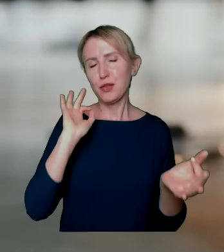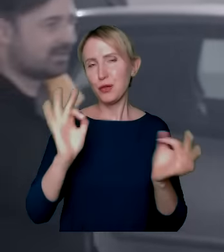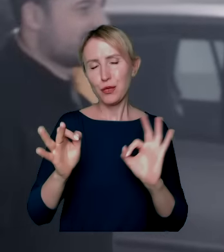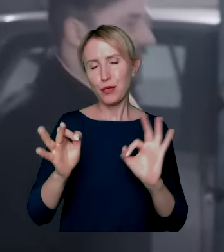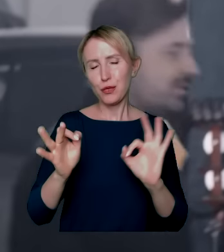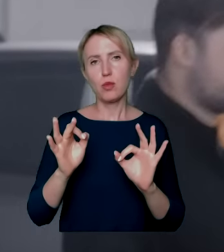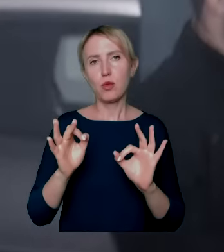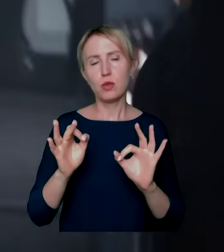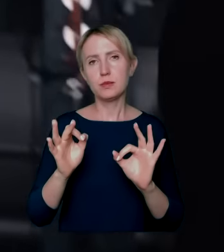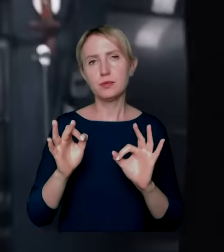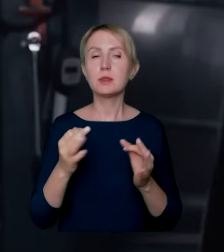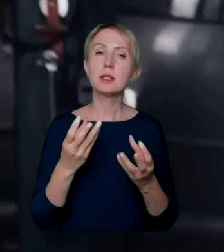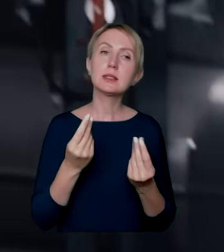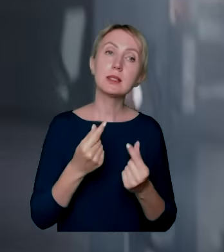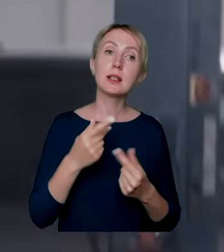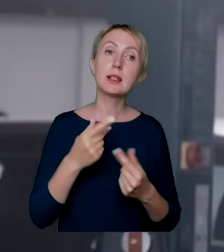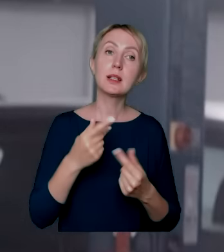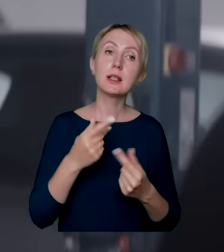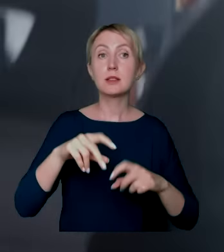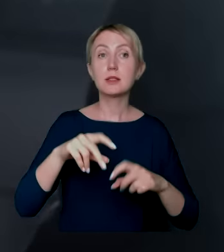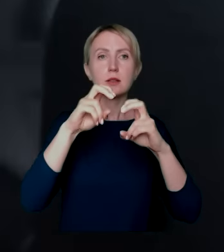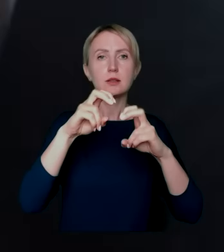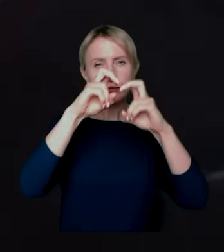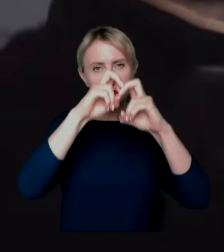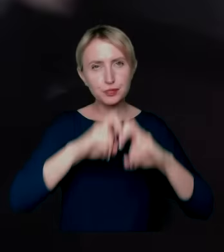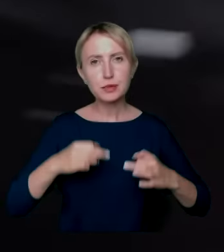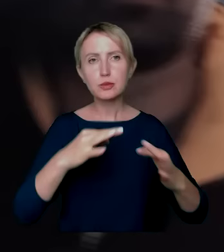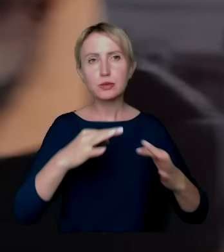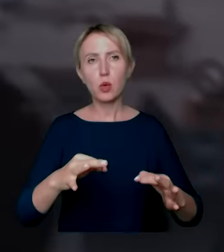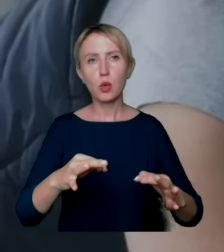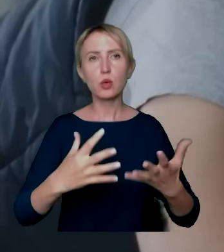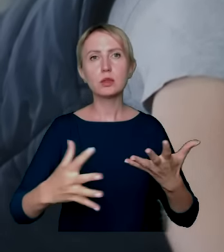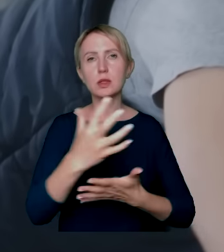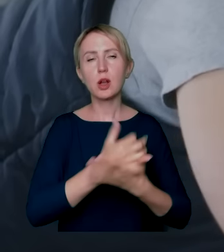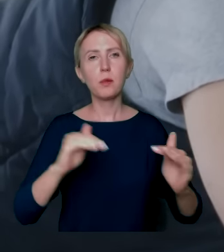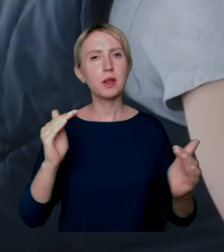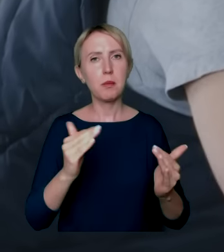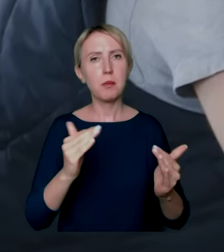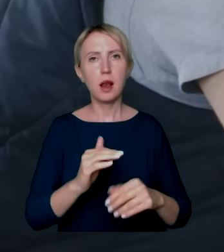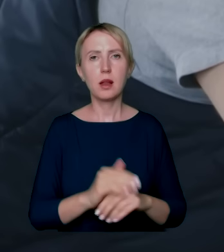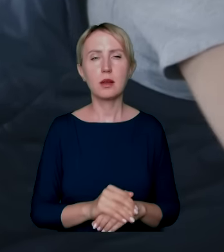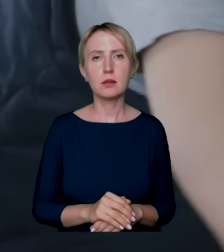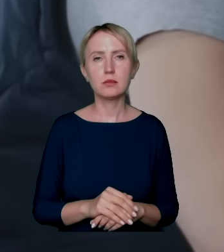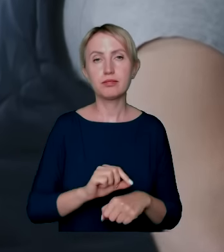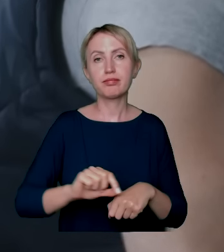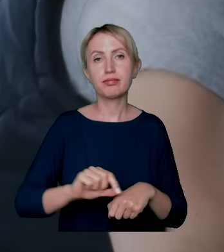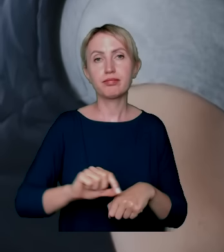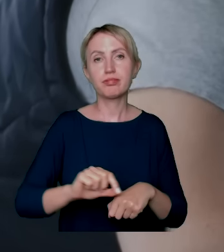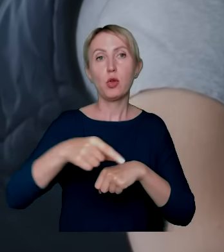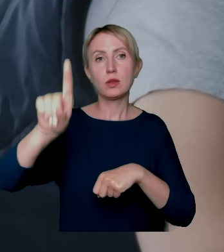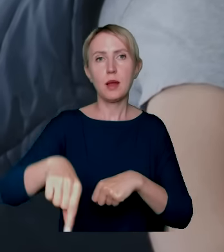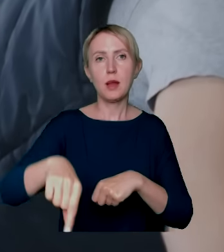uzależnieniu wysokości opłat za badania techniczne pojazdów od wynagrodzenia minimalnego i jego wzrostu od przyszłego miesiąca.